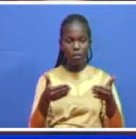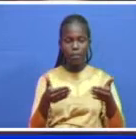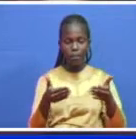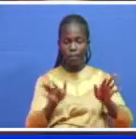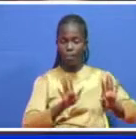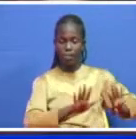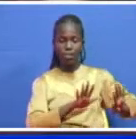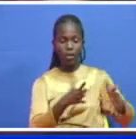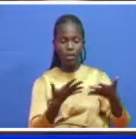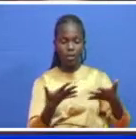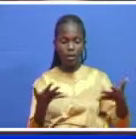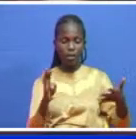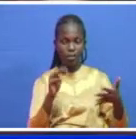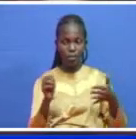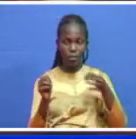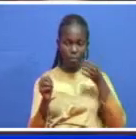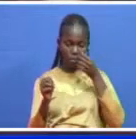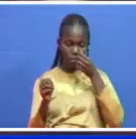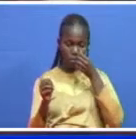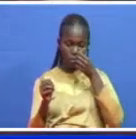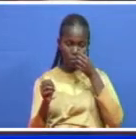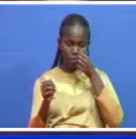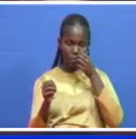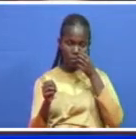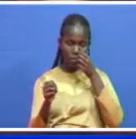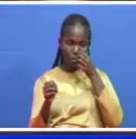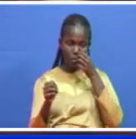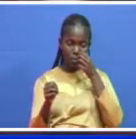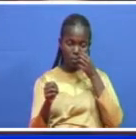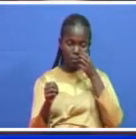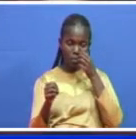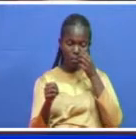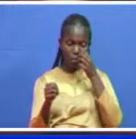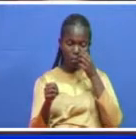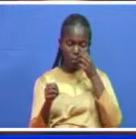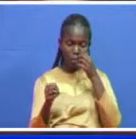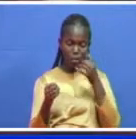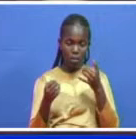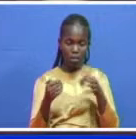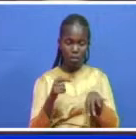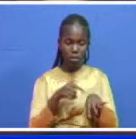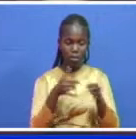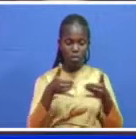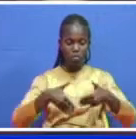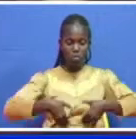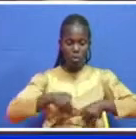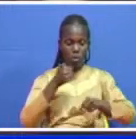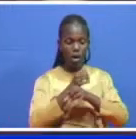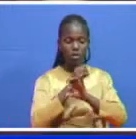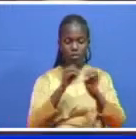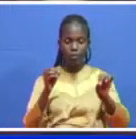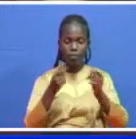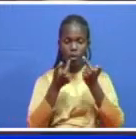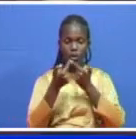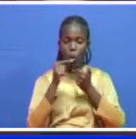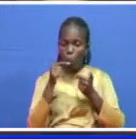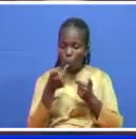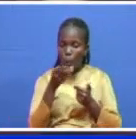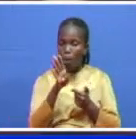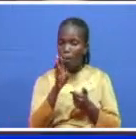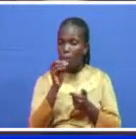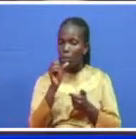alama tonya umanenga uniko ibinda ni amwika ainge mate mawiani uwanenwa ni boss kumulwa